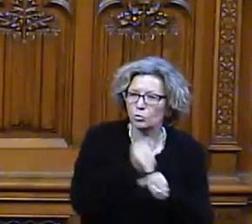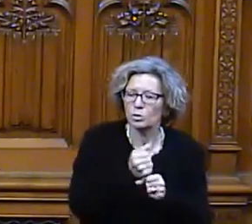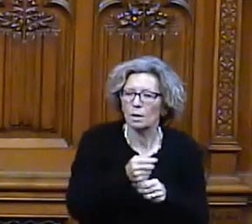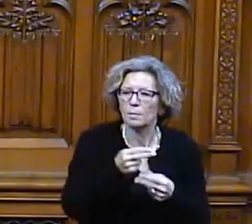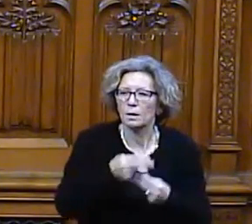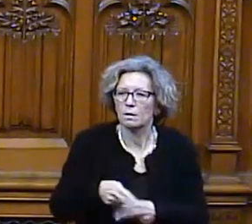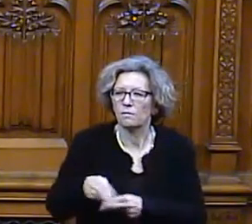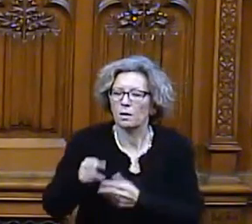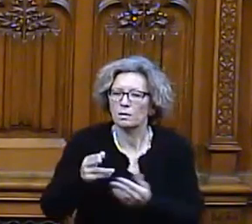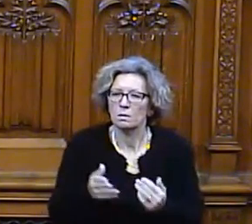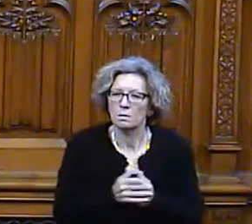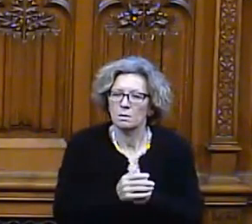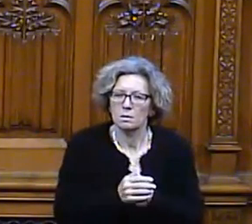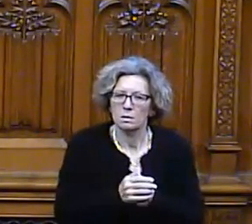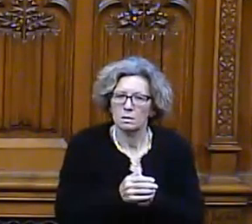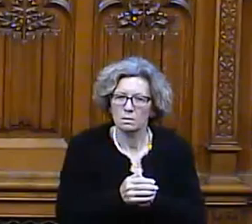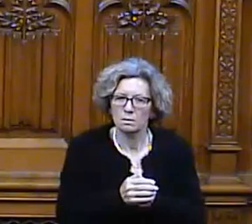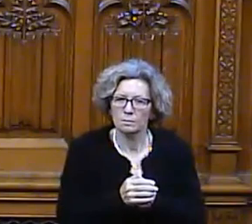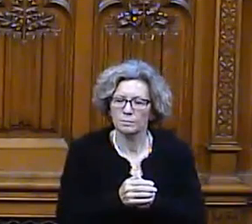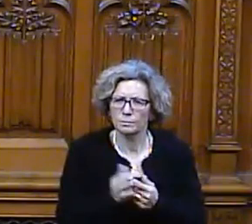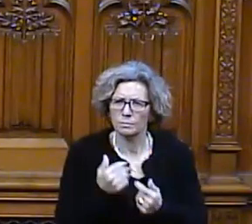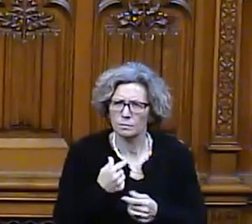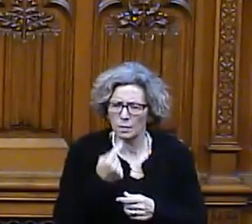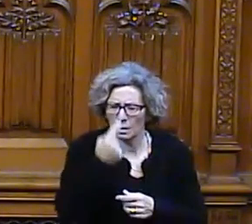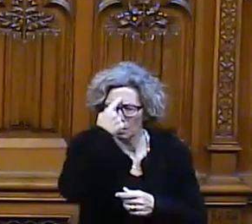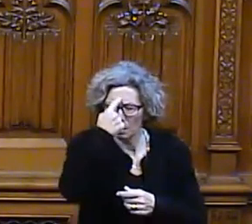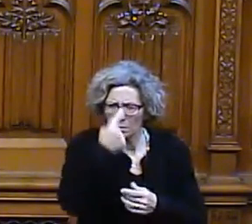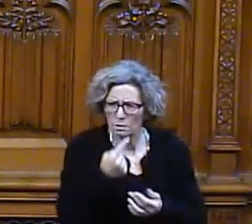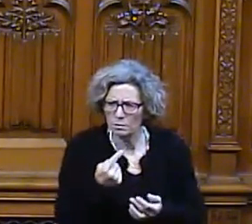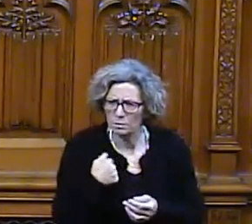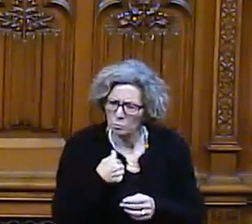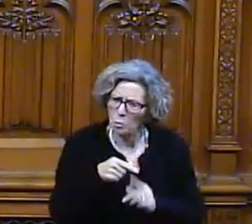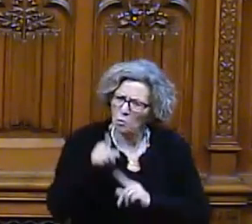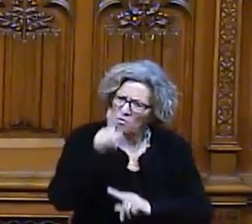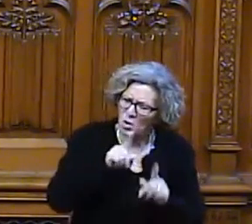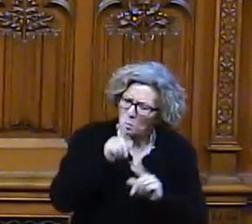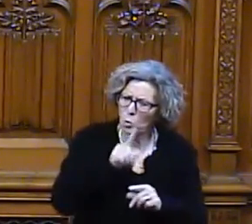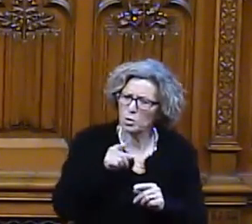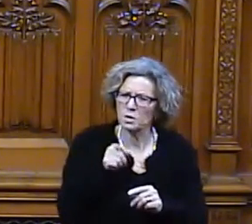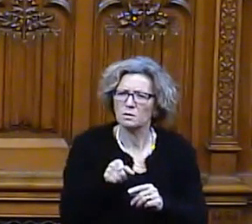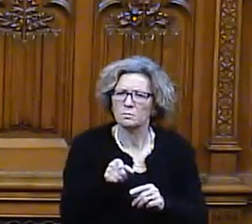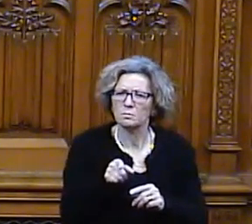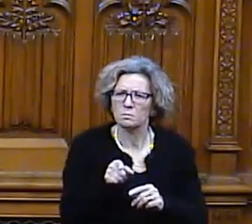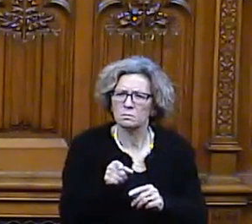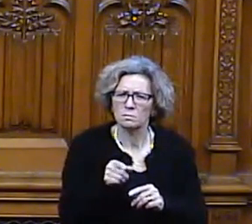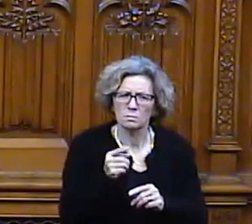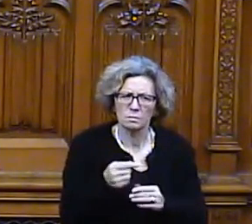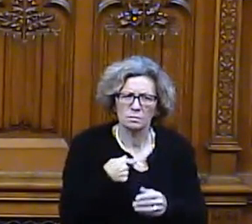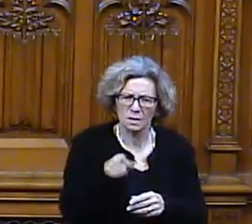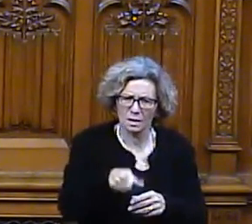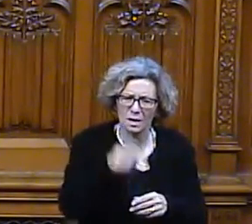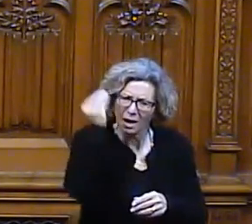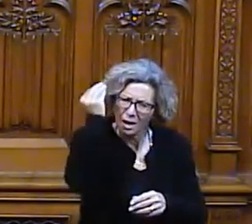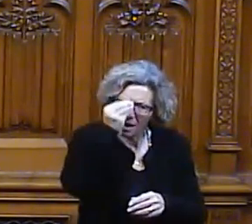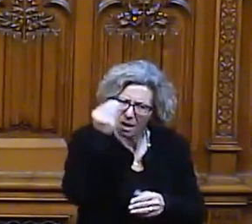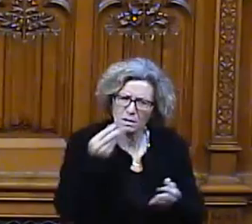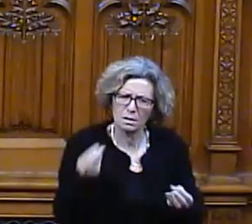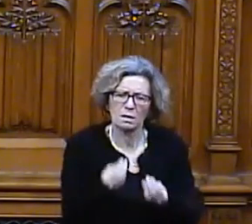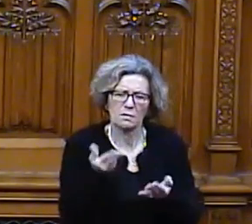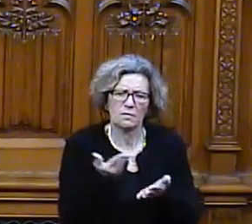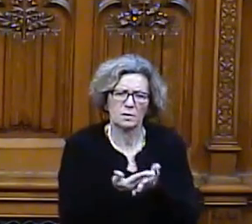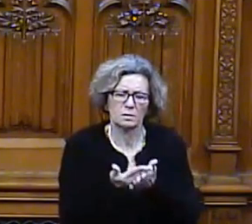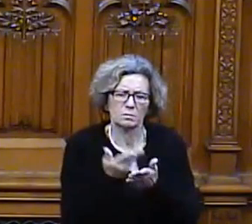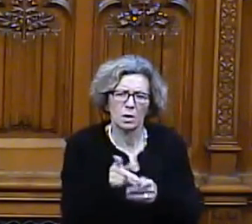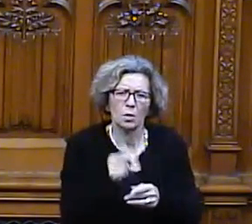weiter. Ich habe gedacht und ich habe wirklich vermutet, dass man die Lehren daraus gezogen hat, auch